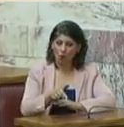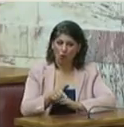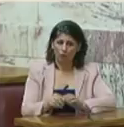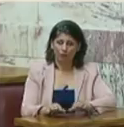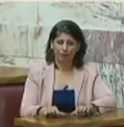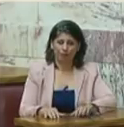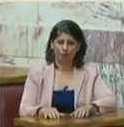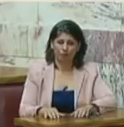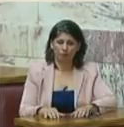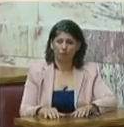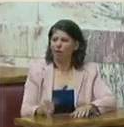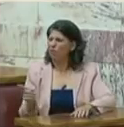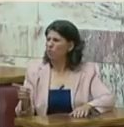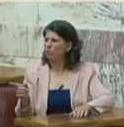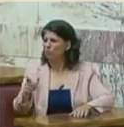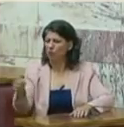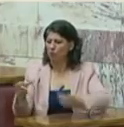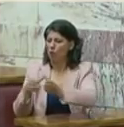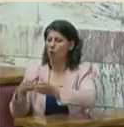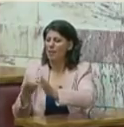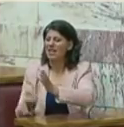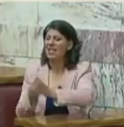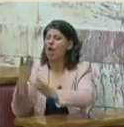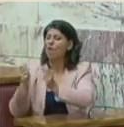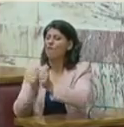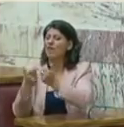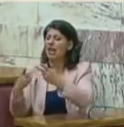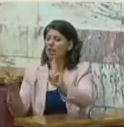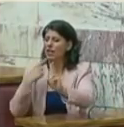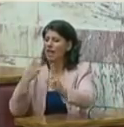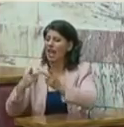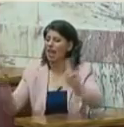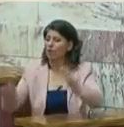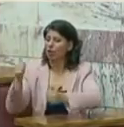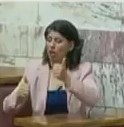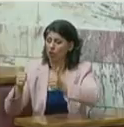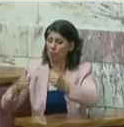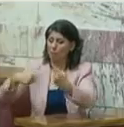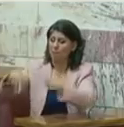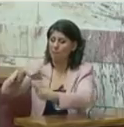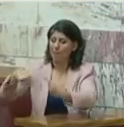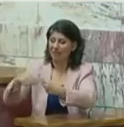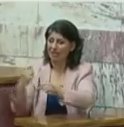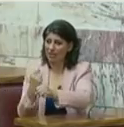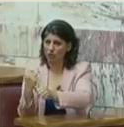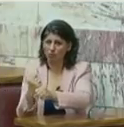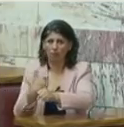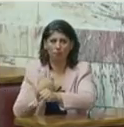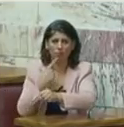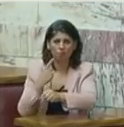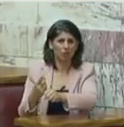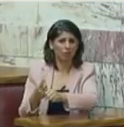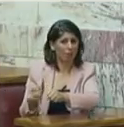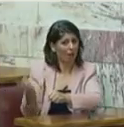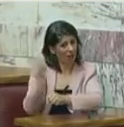οι νεοφιλελεύθεροι ονομάζεται ελεύθερο ανταγωνισμό ανάμεσα στους εργαζόμενους, εμείς το λέμε κάπως αλλιώς,